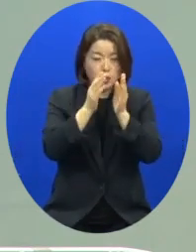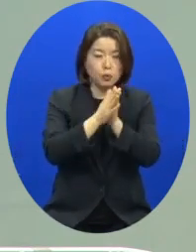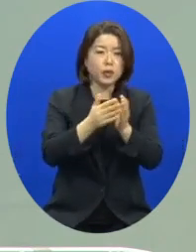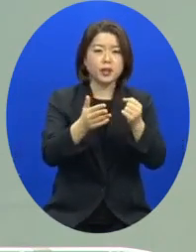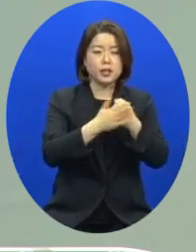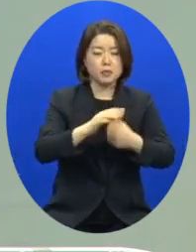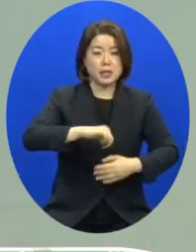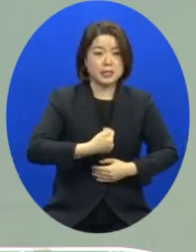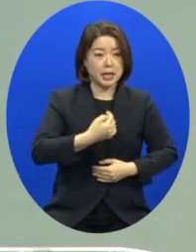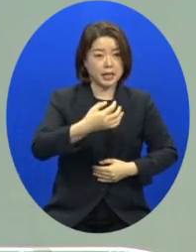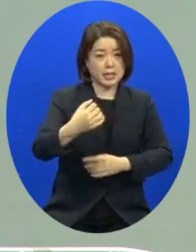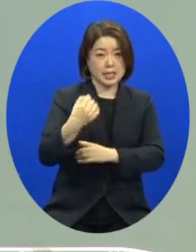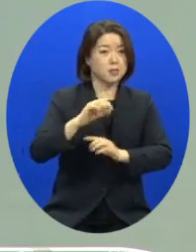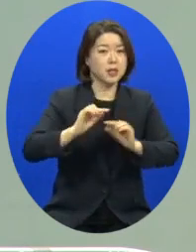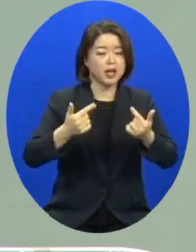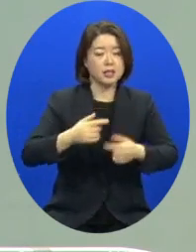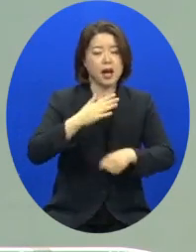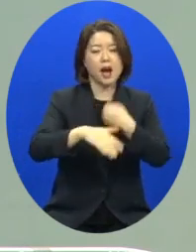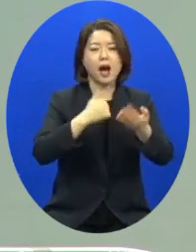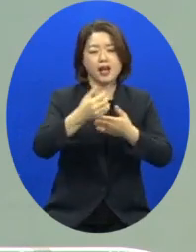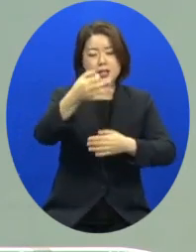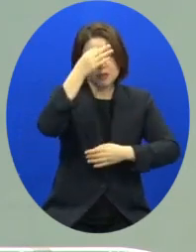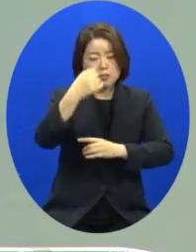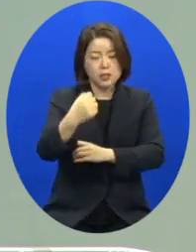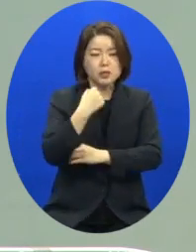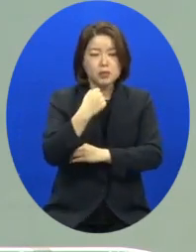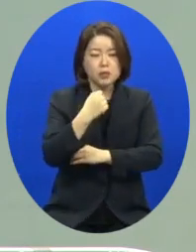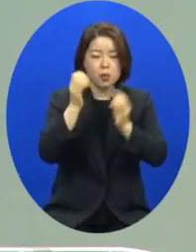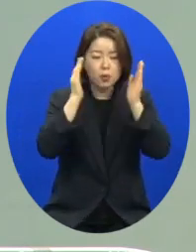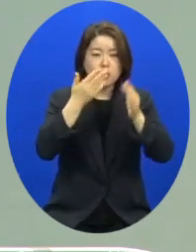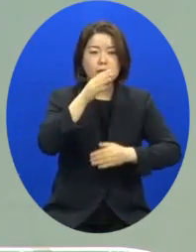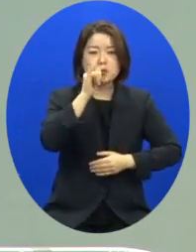아닌 하나님의 능력으로 공부할 수 있었다고 고백했어요.